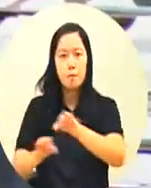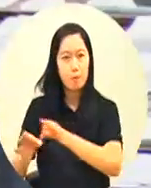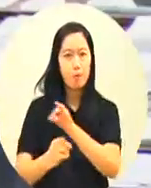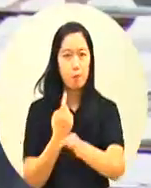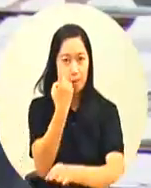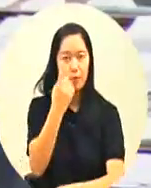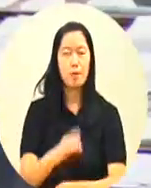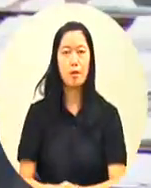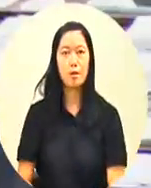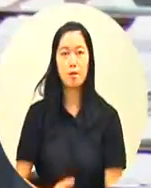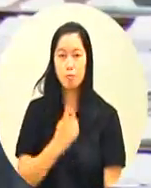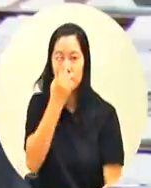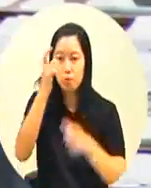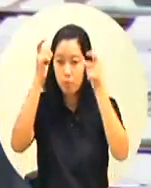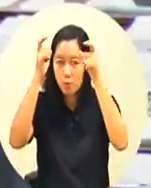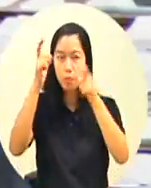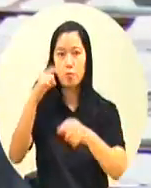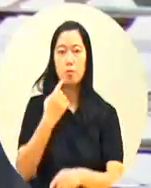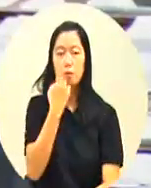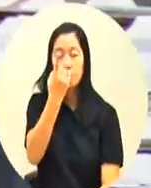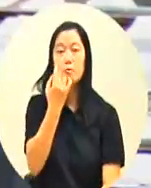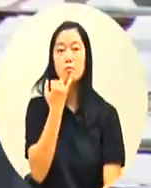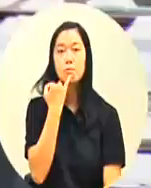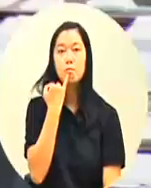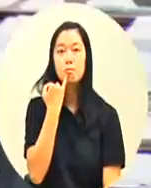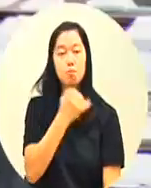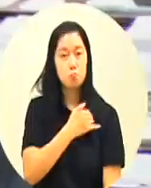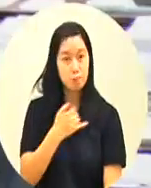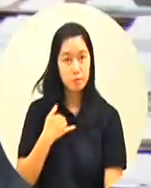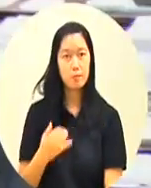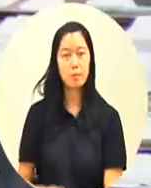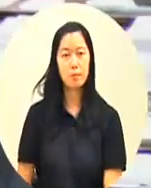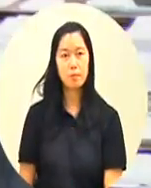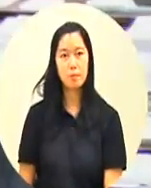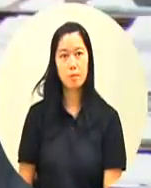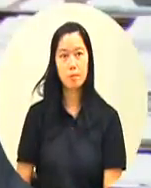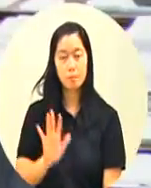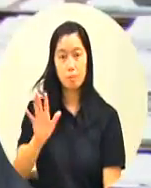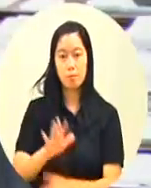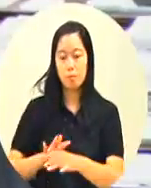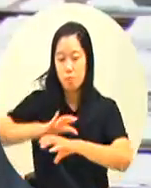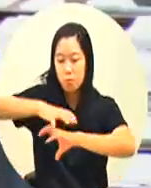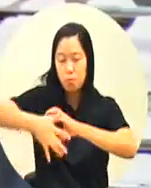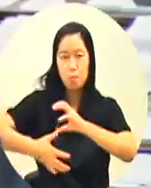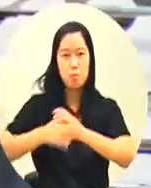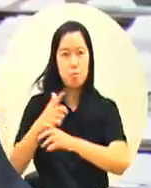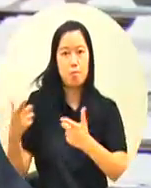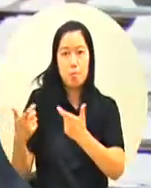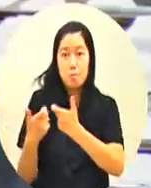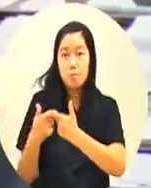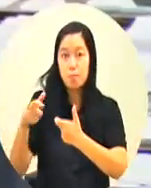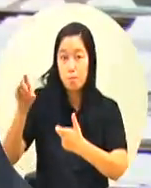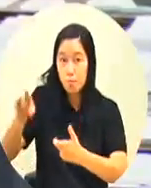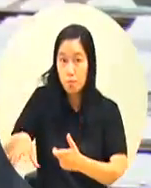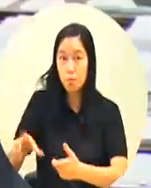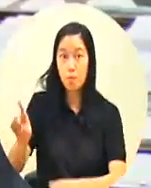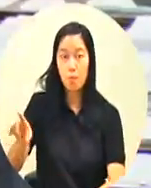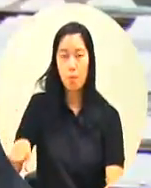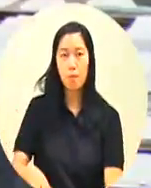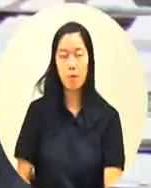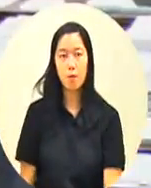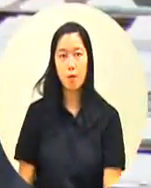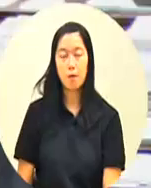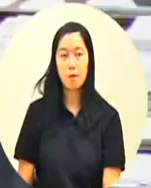也只有高雄，其实这里这个地方其实是有一个全世界最适合的一个地点，就是在我